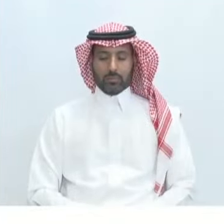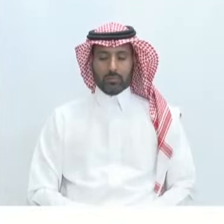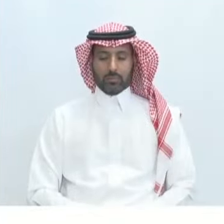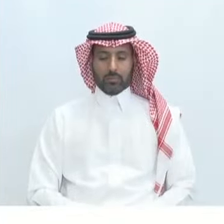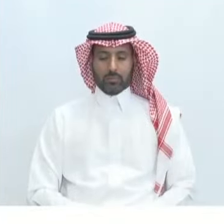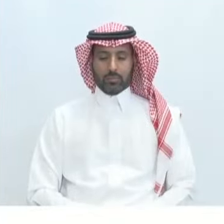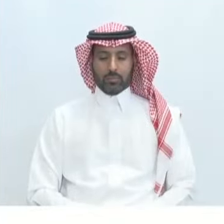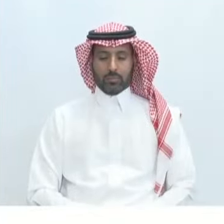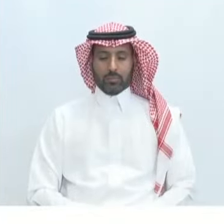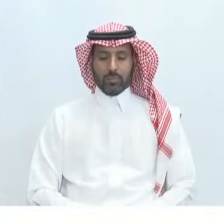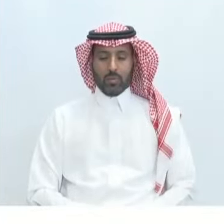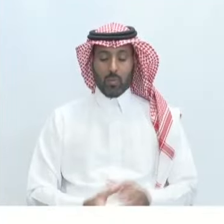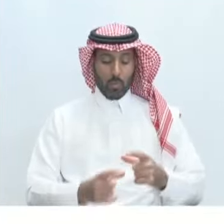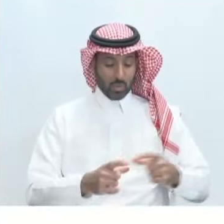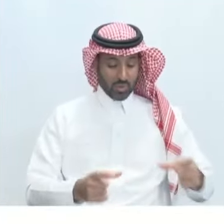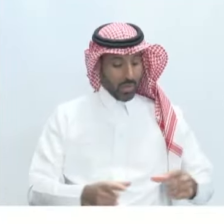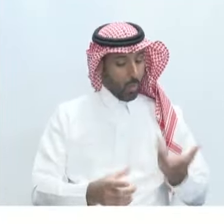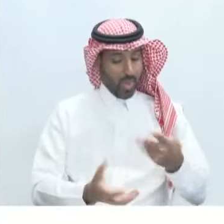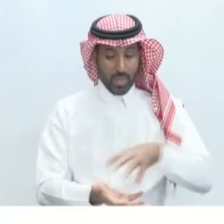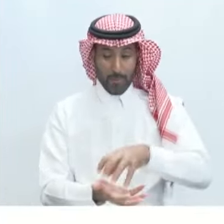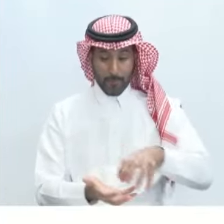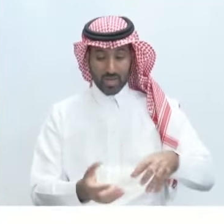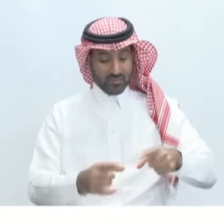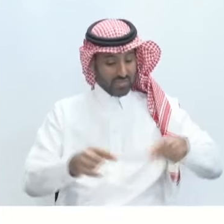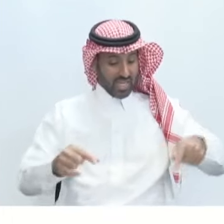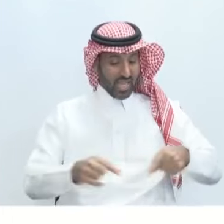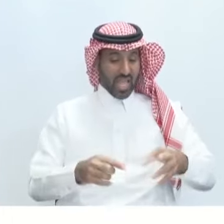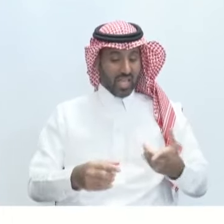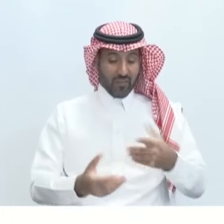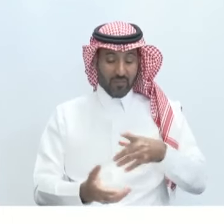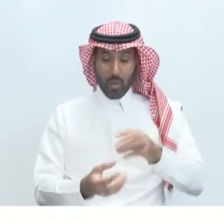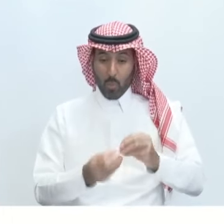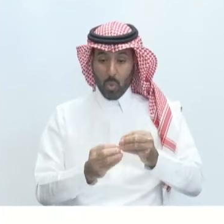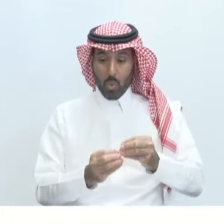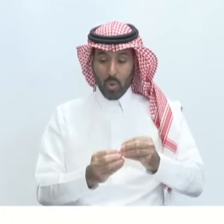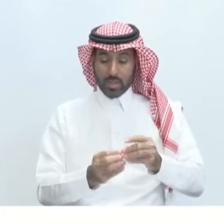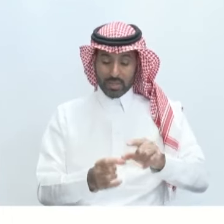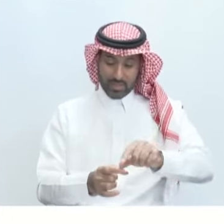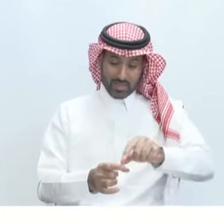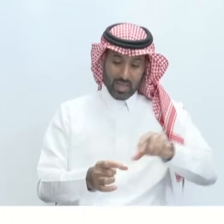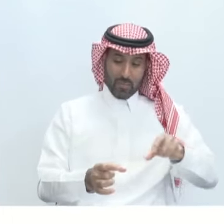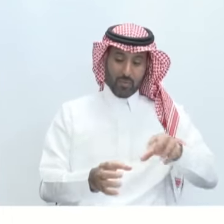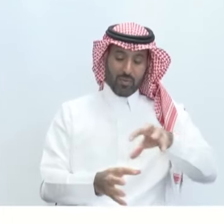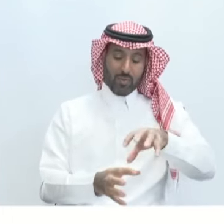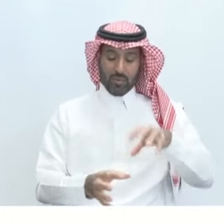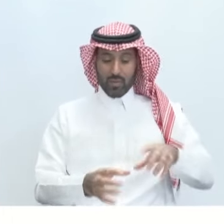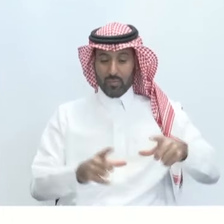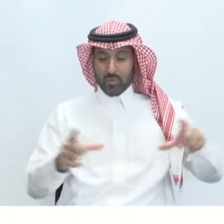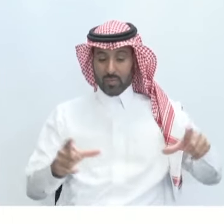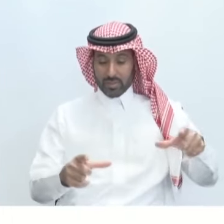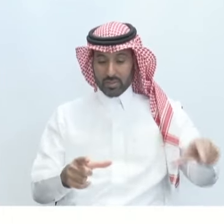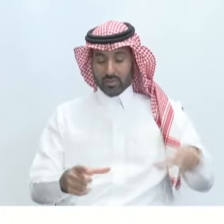لضبط موضع المساحه الملونه وشكلها اسحب وضع المساحه في المكان المناسب في